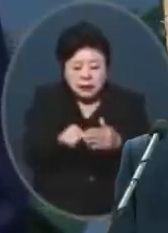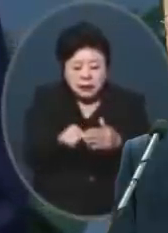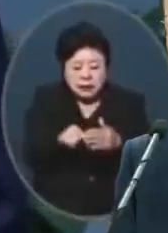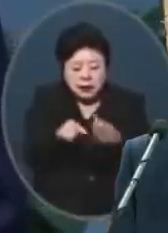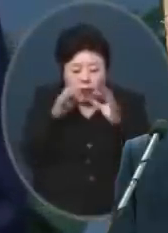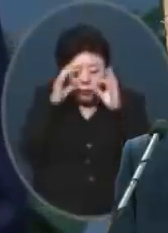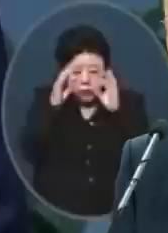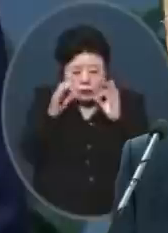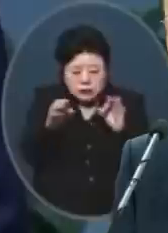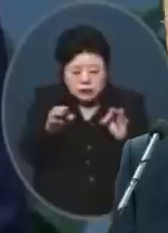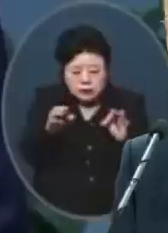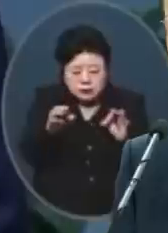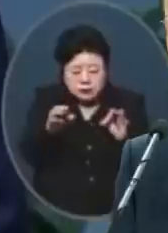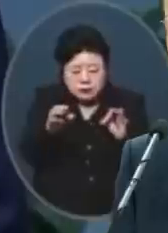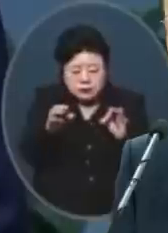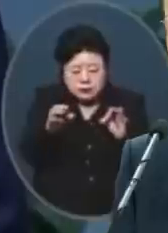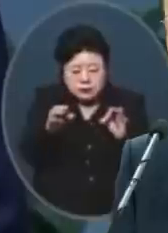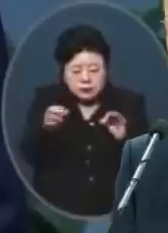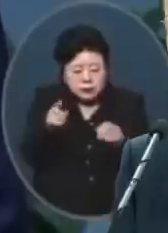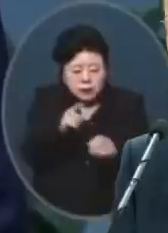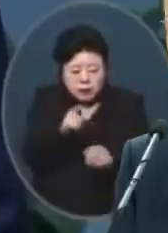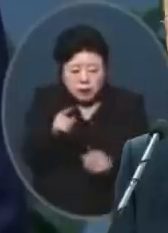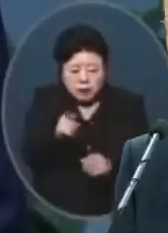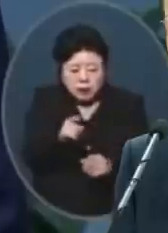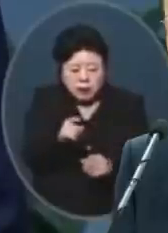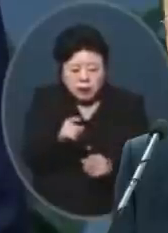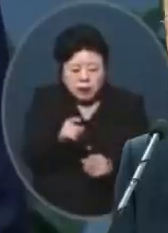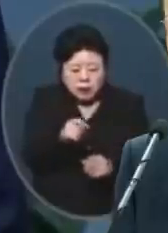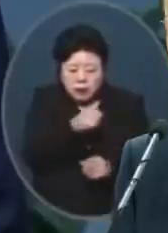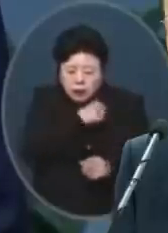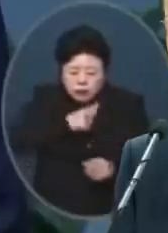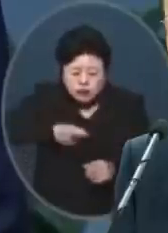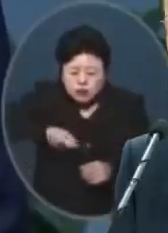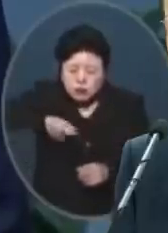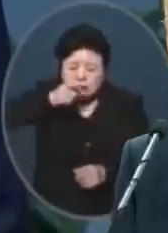보는 물은 마셔도